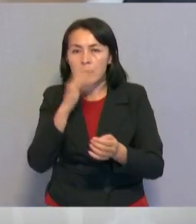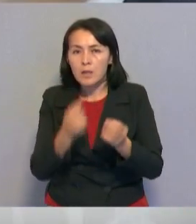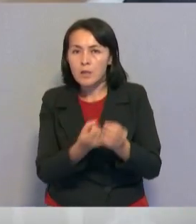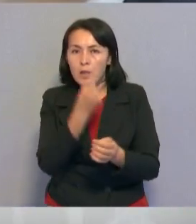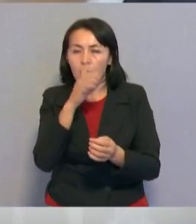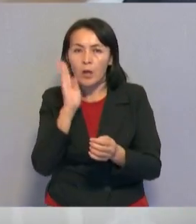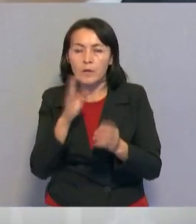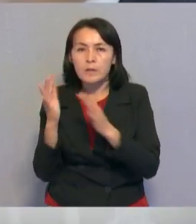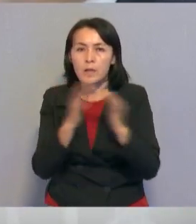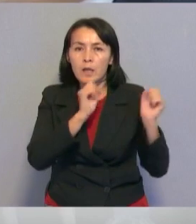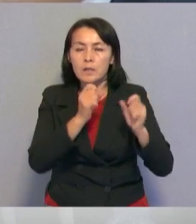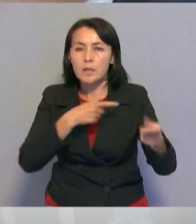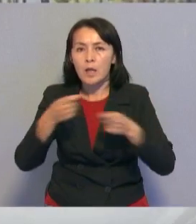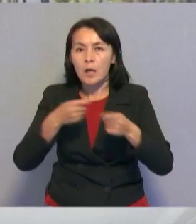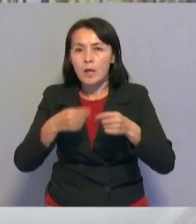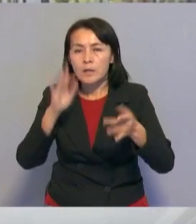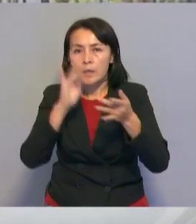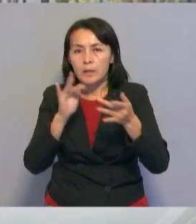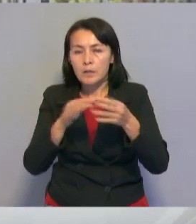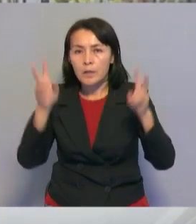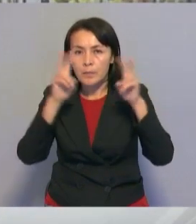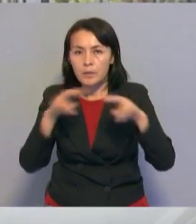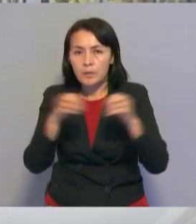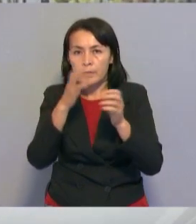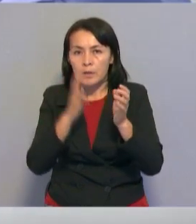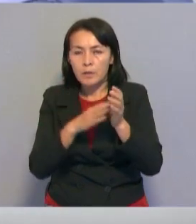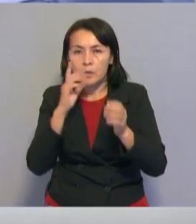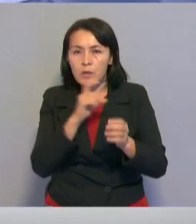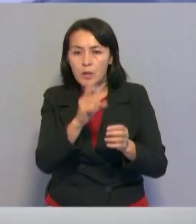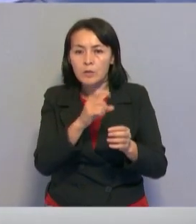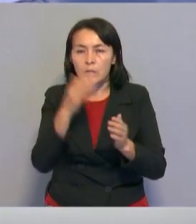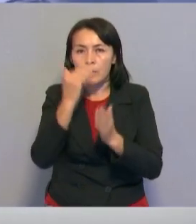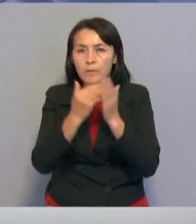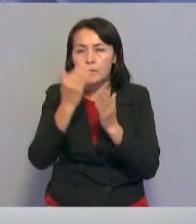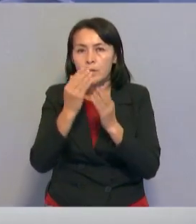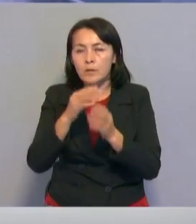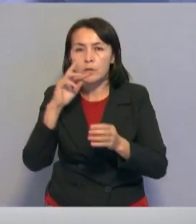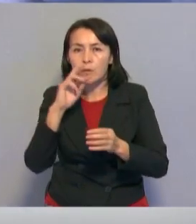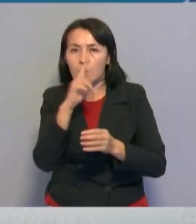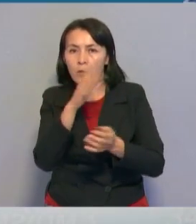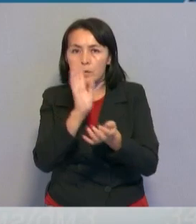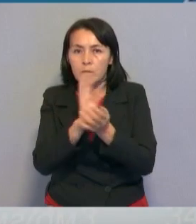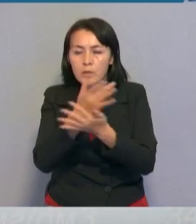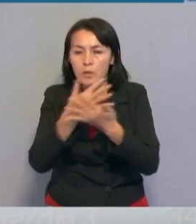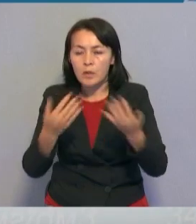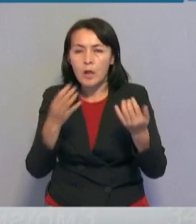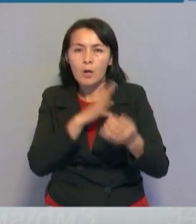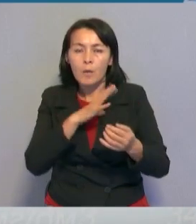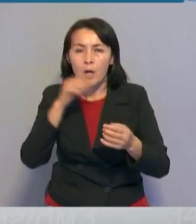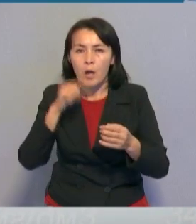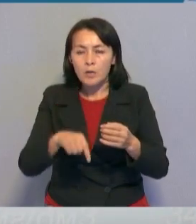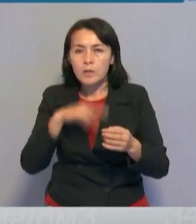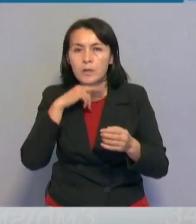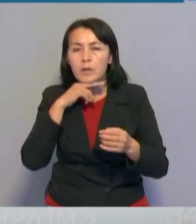воду. Экологический департамент провел химический анализ на 19 участках реки и обнаружил высокую концентрацию загрязняющих веществ. Аналогичная